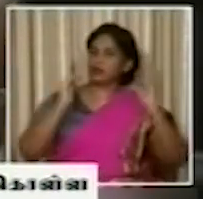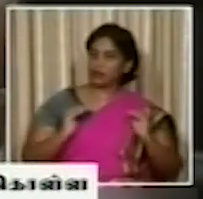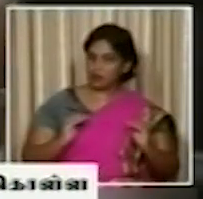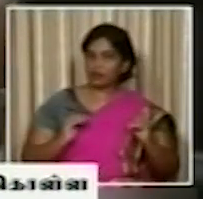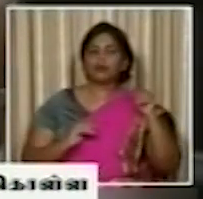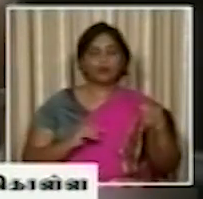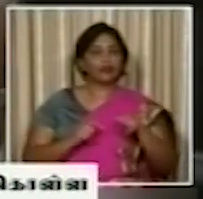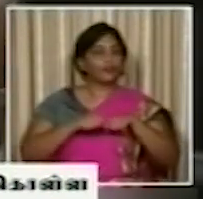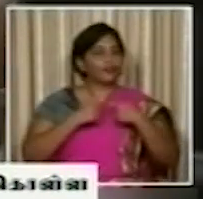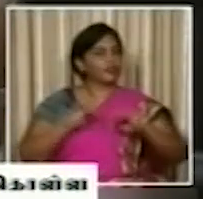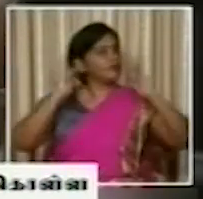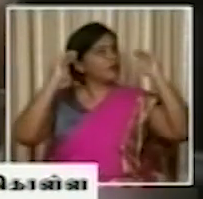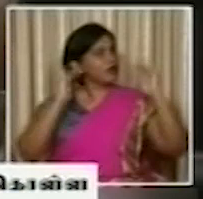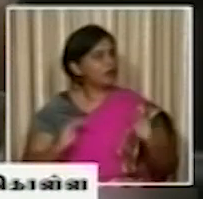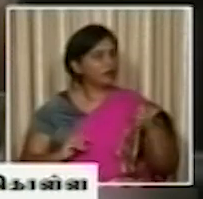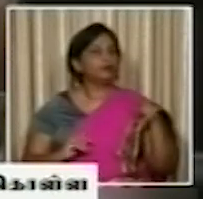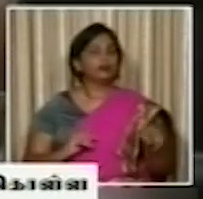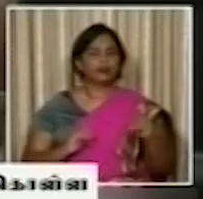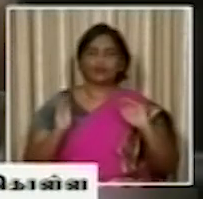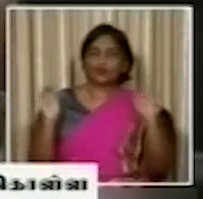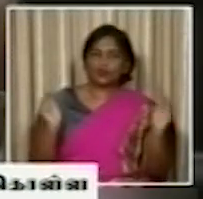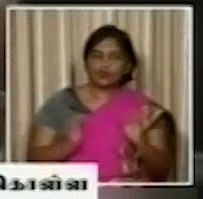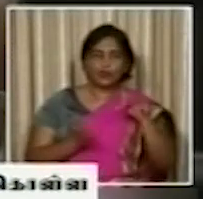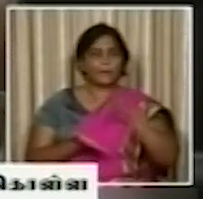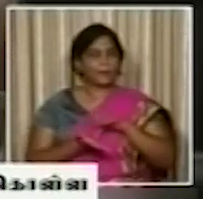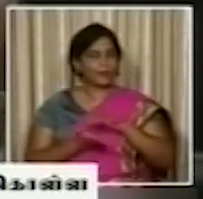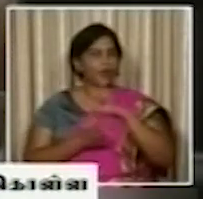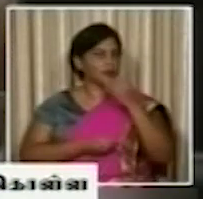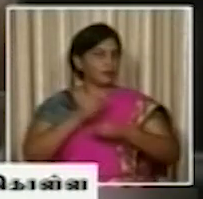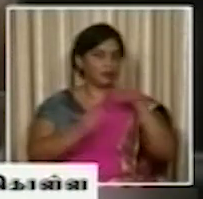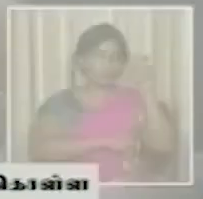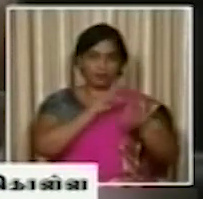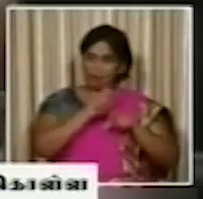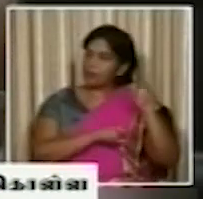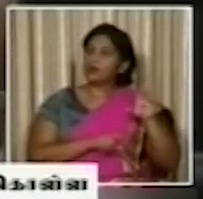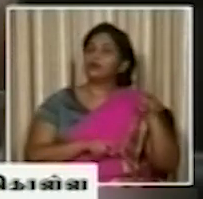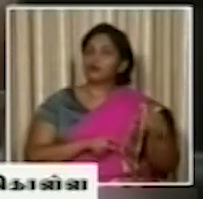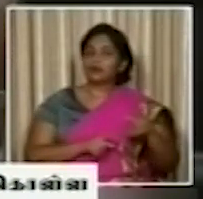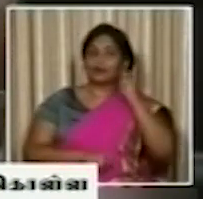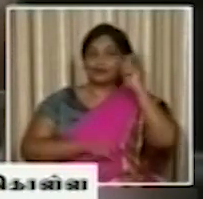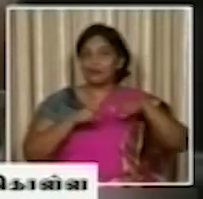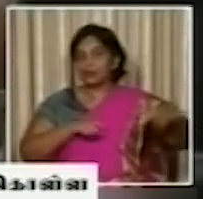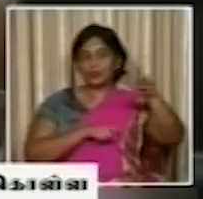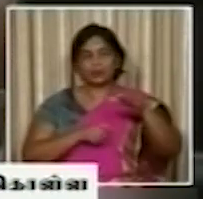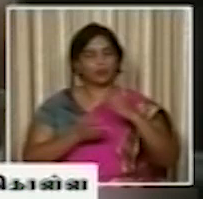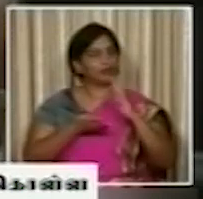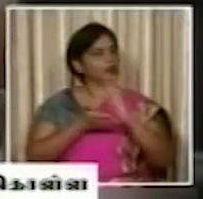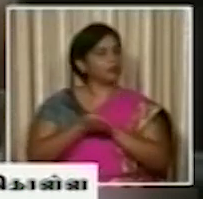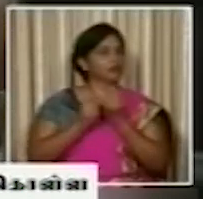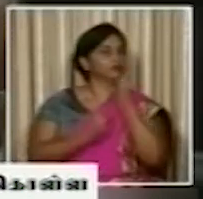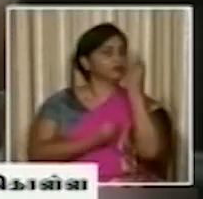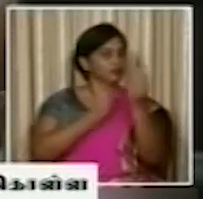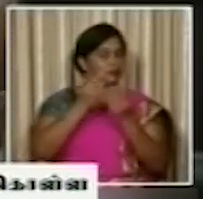நடுவே சென்று தீயை அணைக்க ஆரம்பித்தேன். இந்த ஆண்டு 2-3% வளர்ச்சியை எட்ட முடியும் என்று சர்வதேச நிதி நிறுவனங்கள்